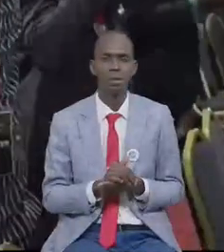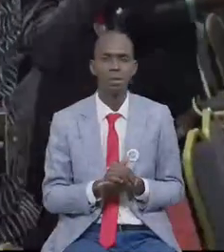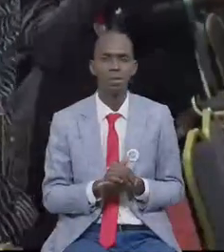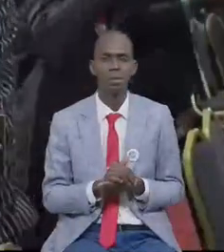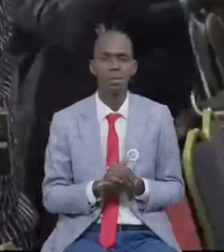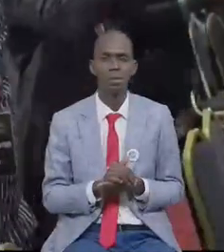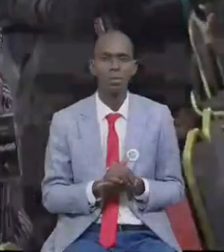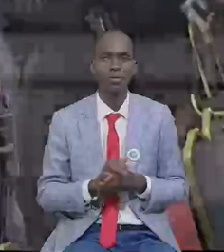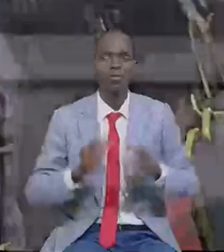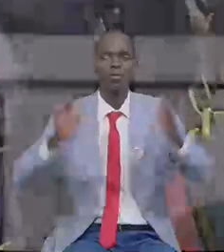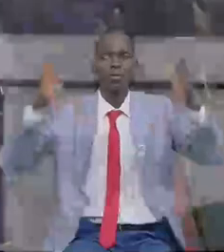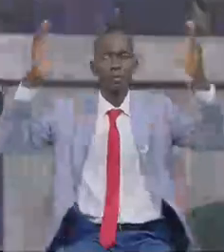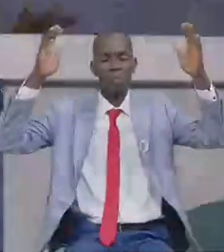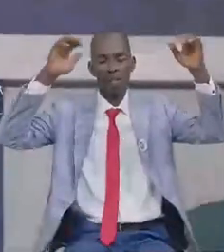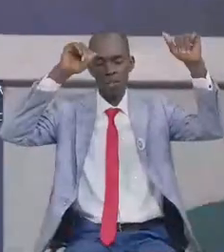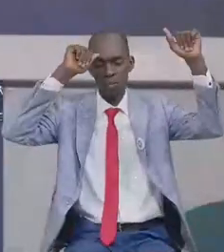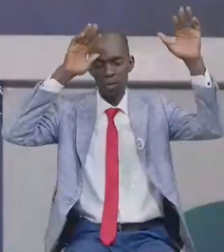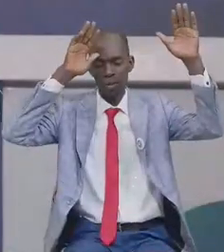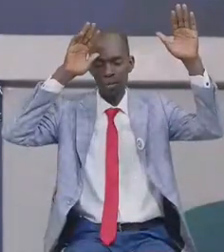Lève cette main, Père.